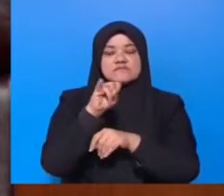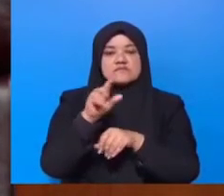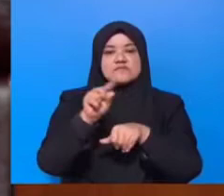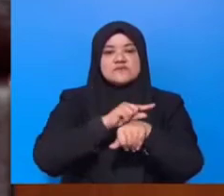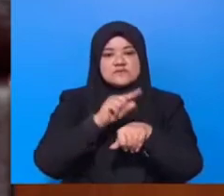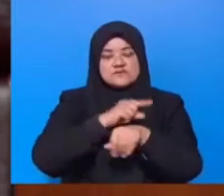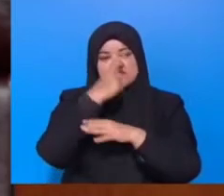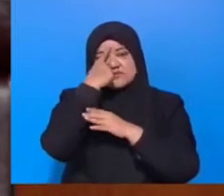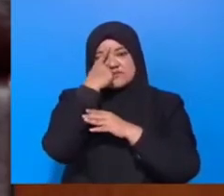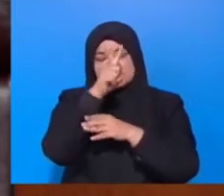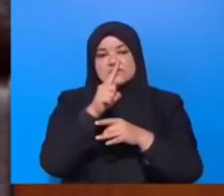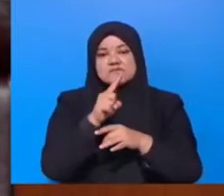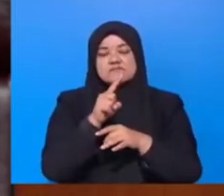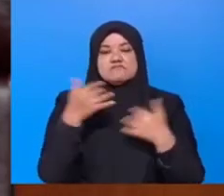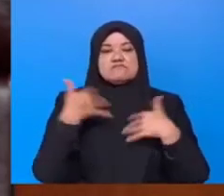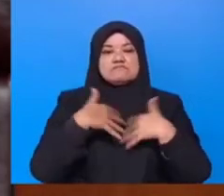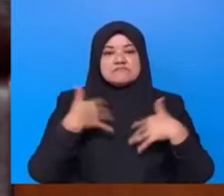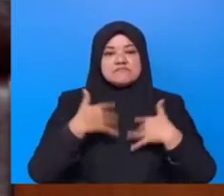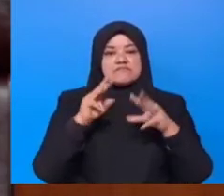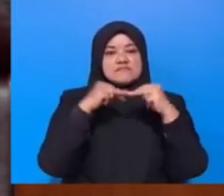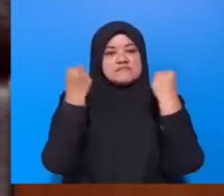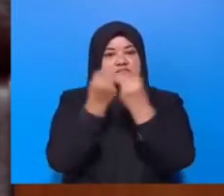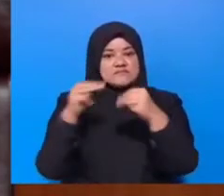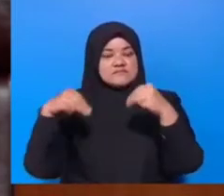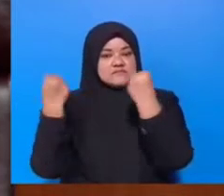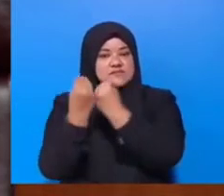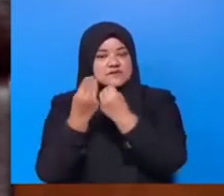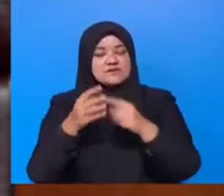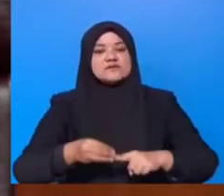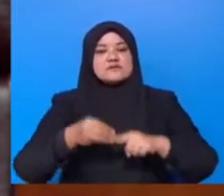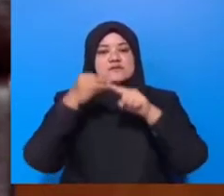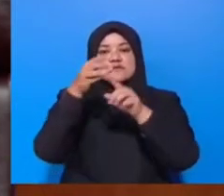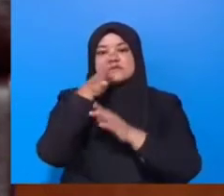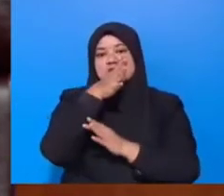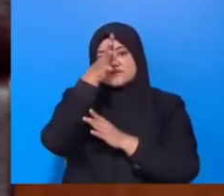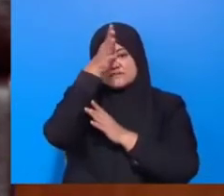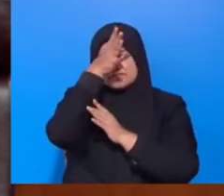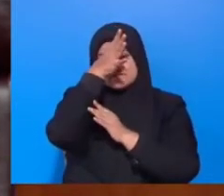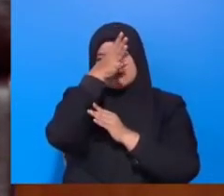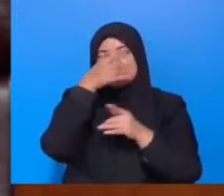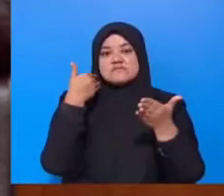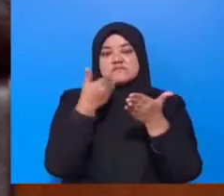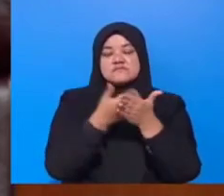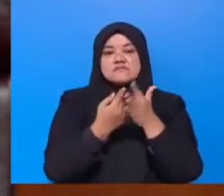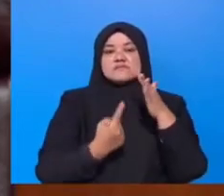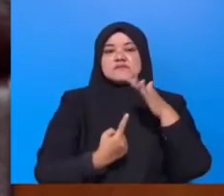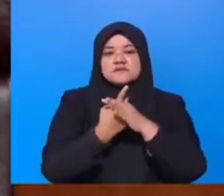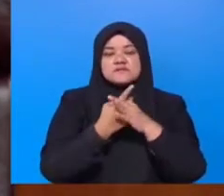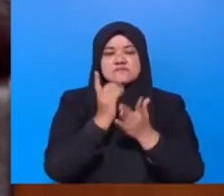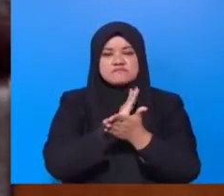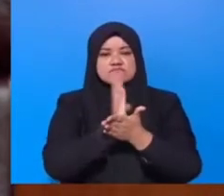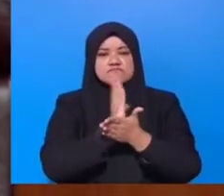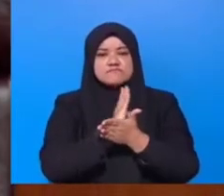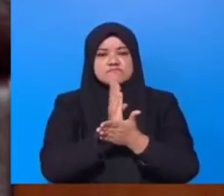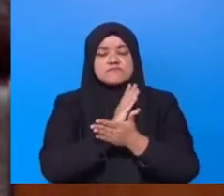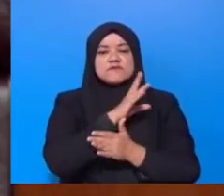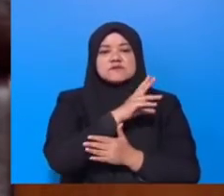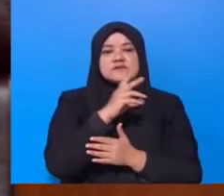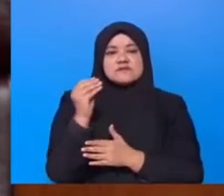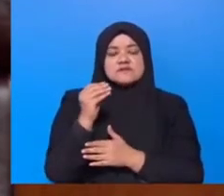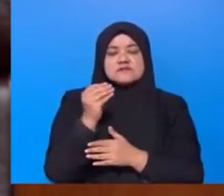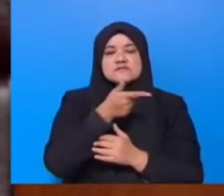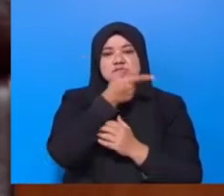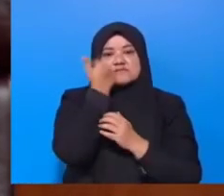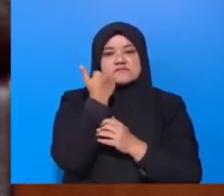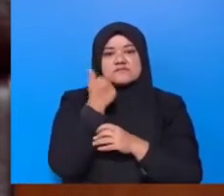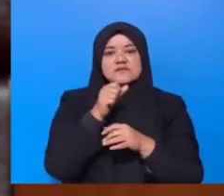digunakan bagi menakutkan masyarakat terutama ibu Bapa sehingga timbul keraguan seterusnya